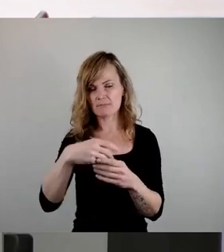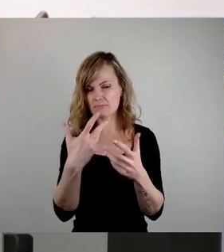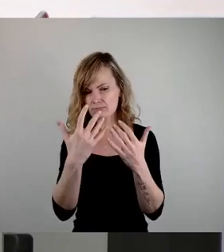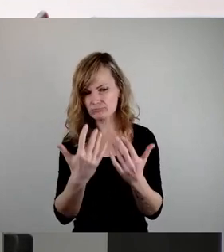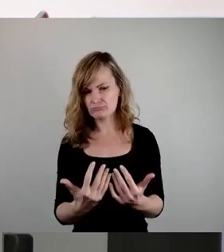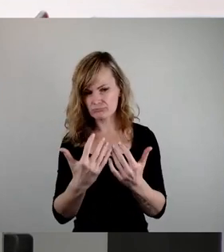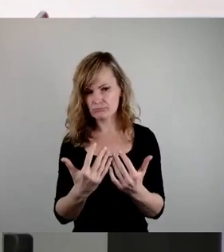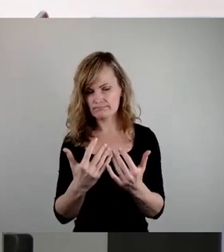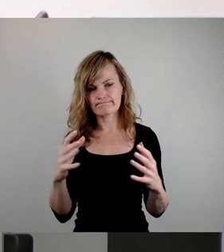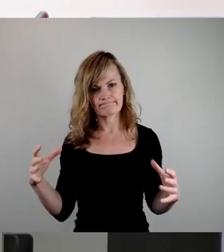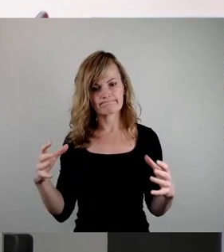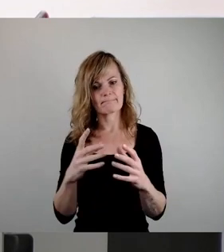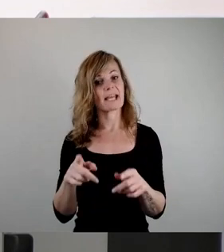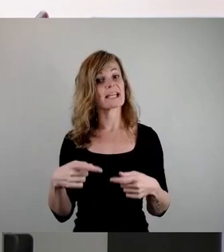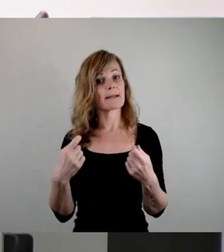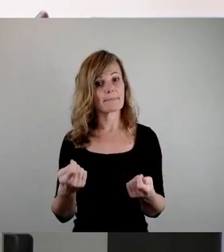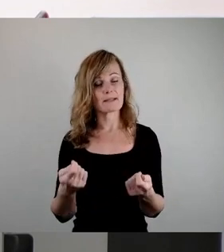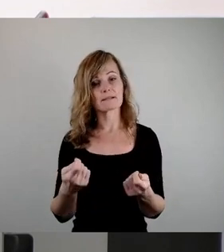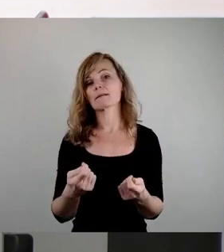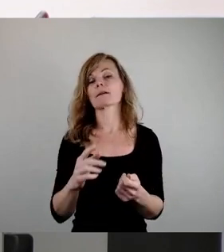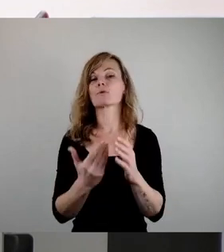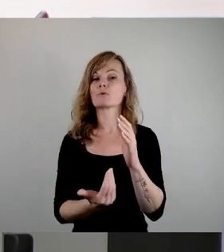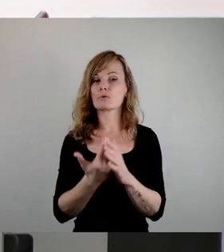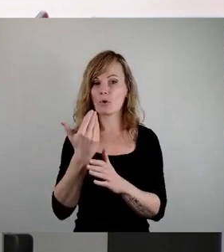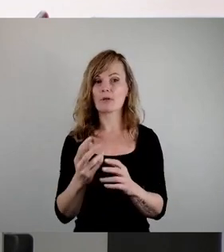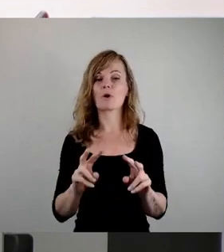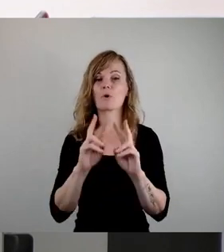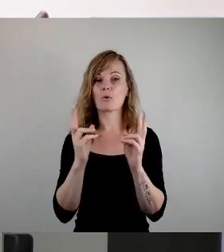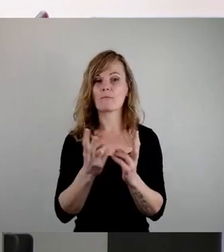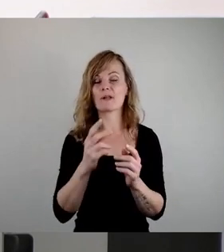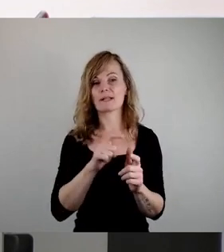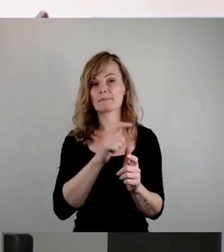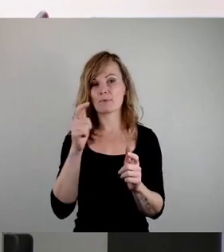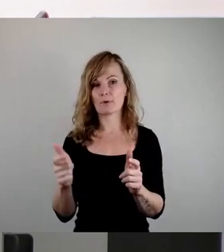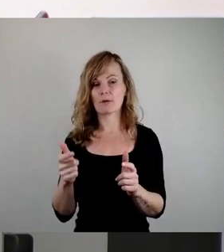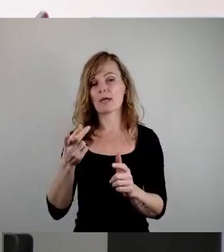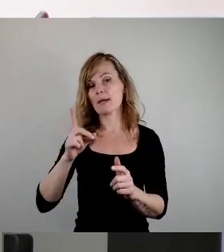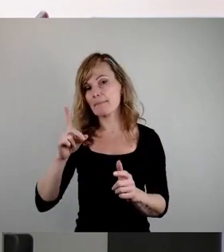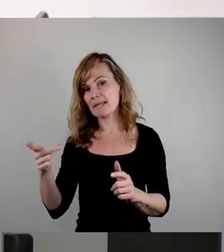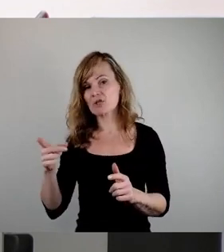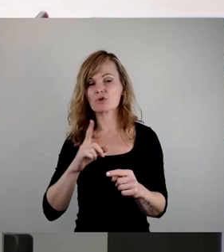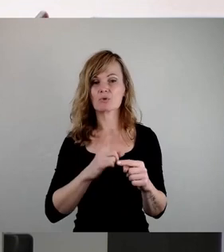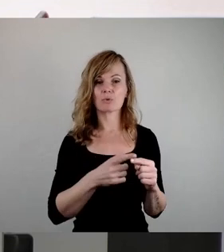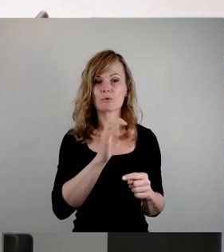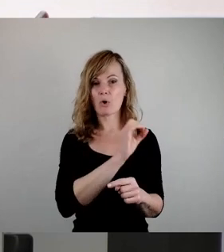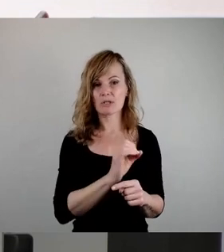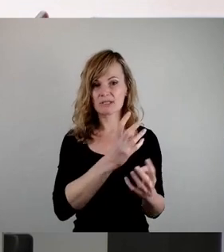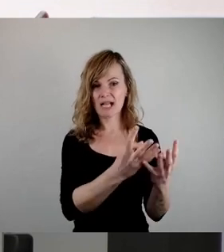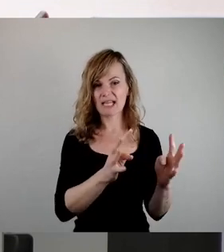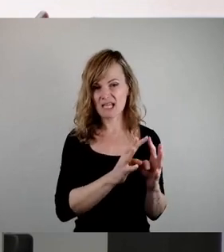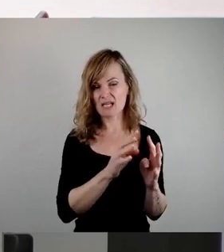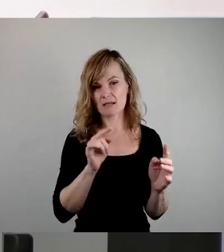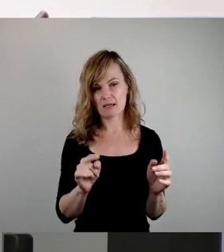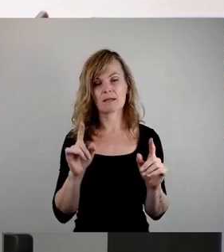lautet, der Bau einer neuen Umweltbrücke zwischen Pieschen und dem Ostergehege würde nicht nur die Naherschließung, sondern